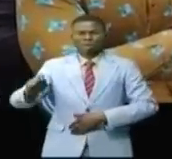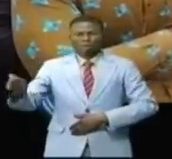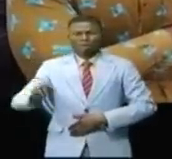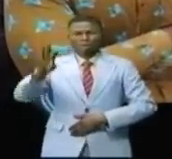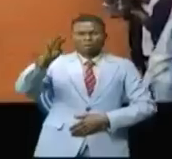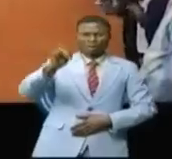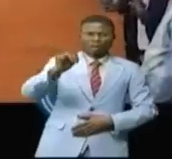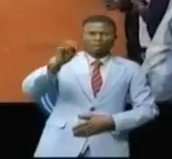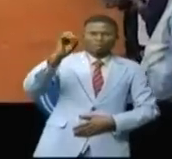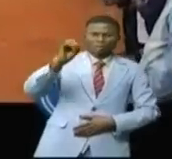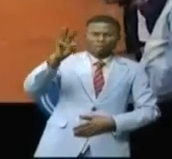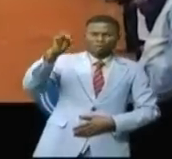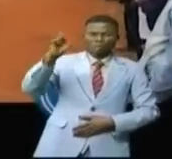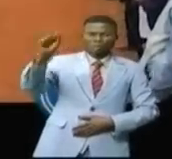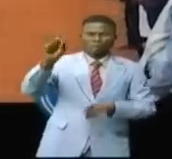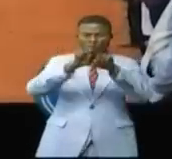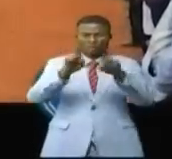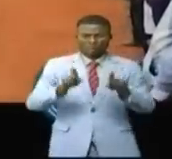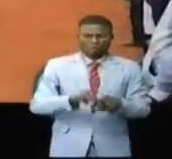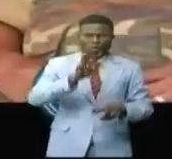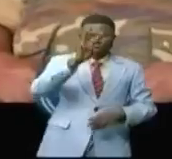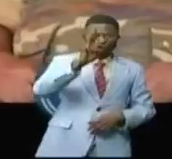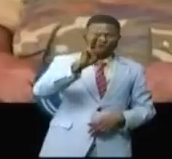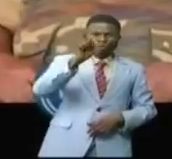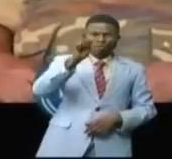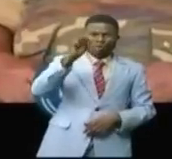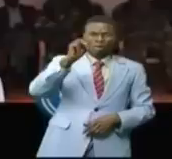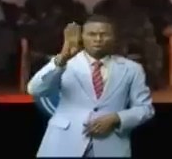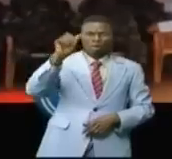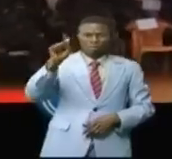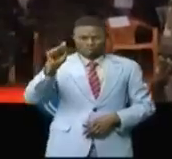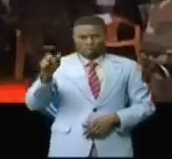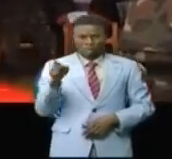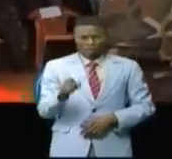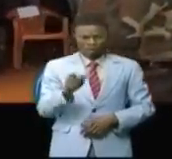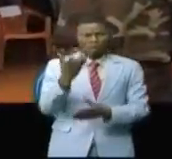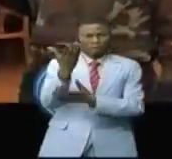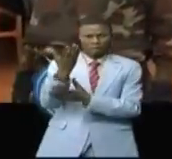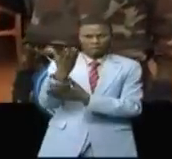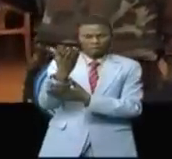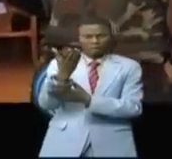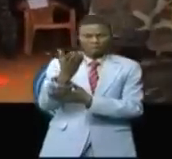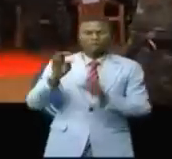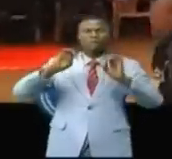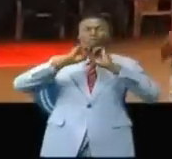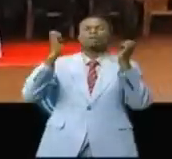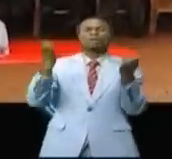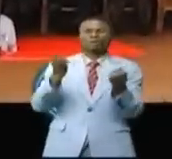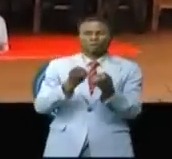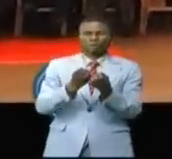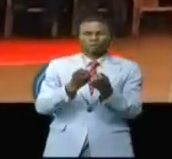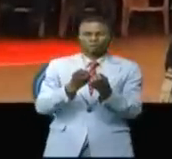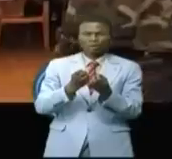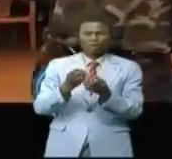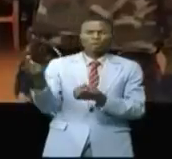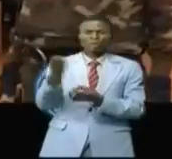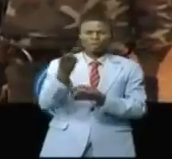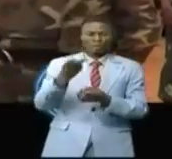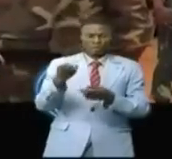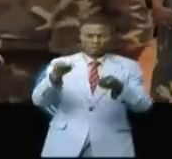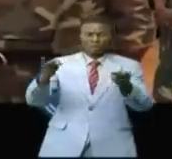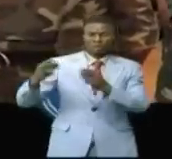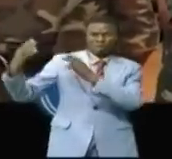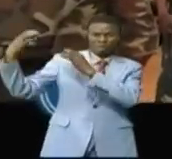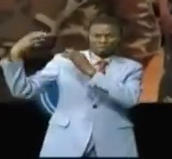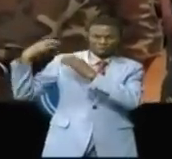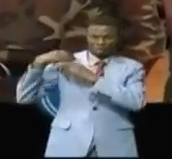en ituri et où on bat à nous tous et nous ferons appel à l'équipe de la cité géographique chargé des